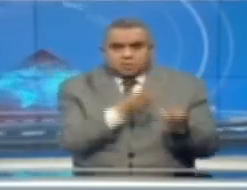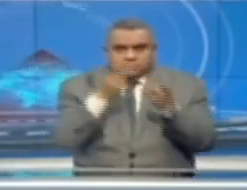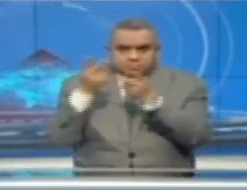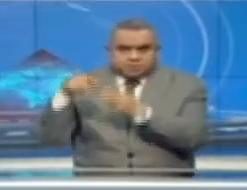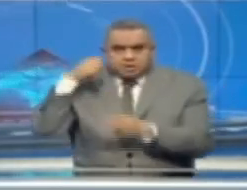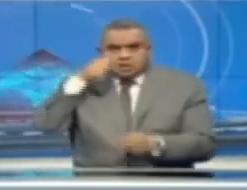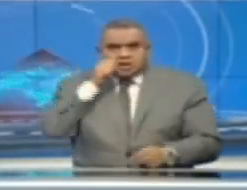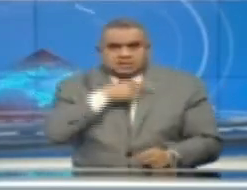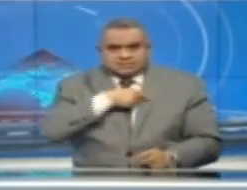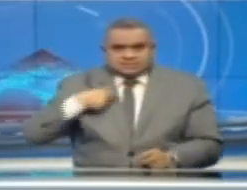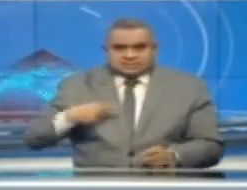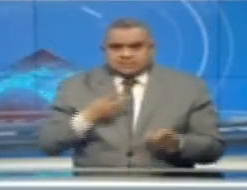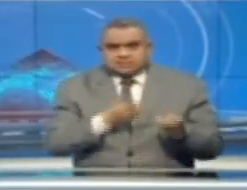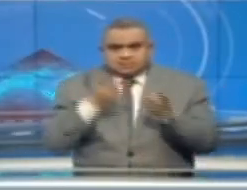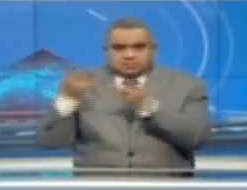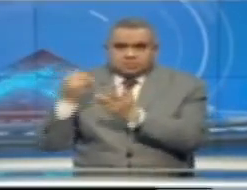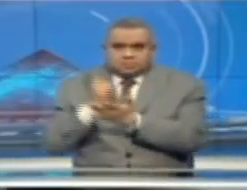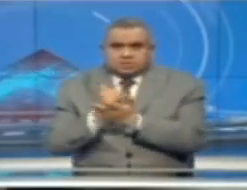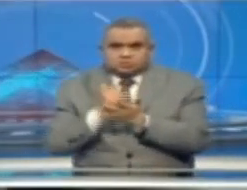الصيني.